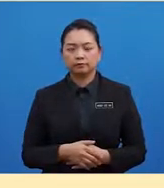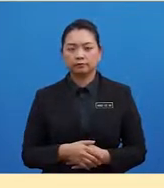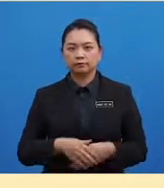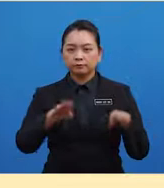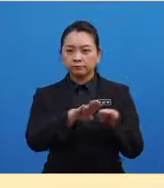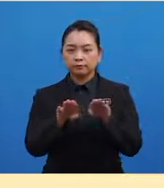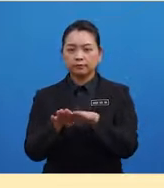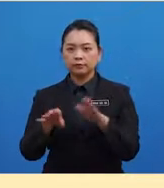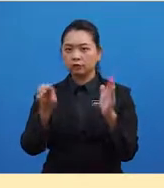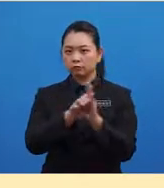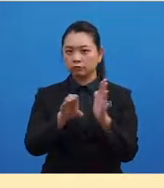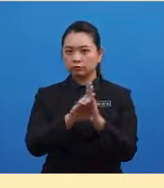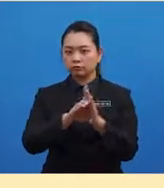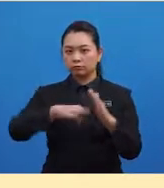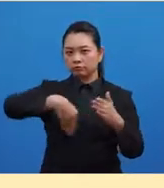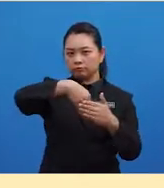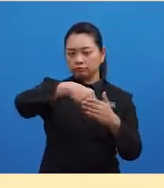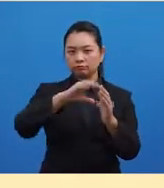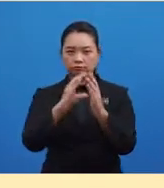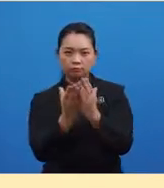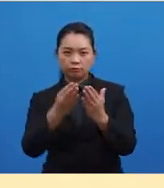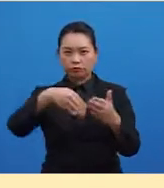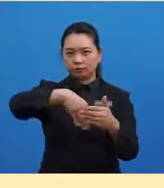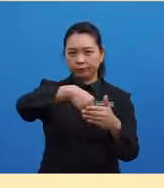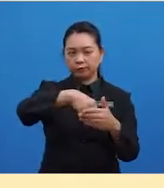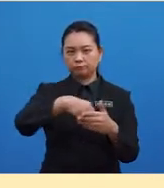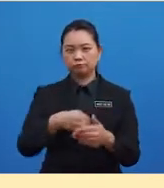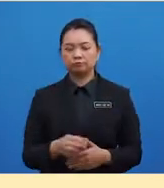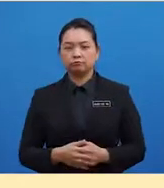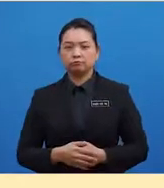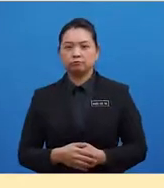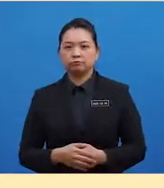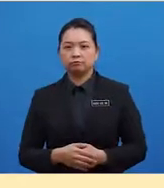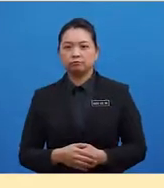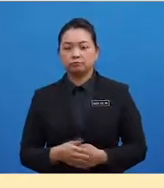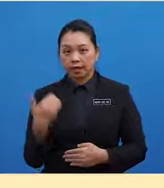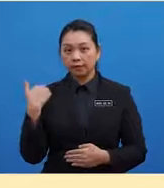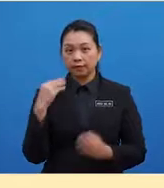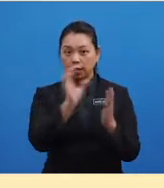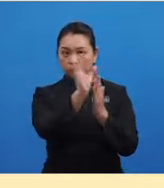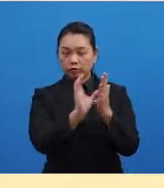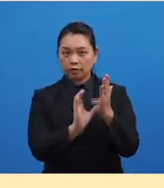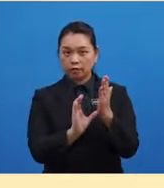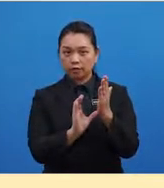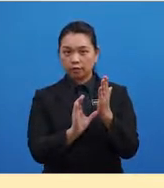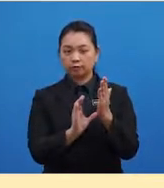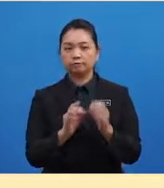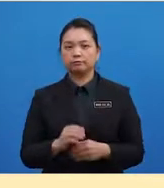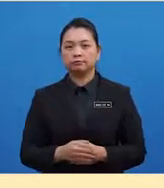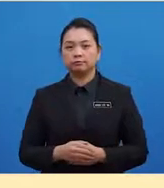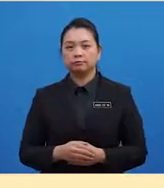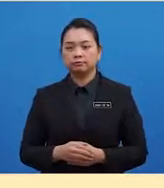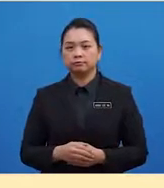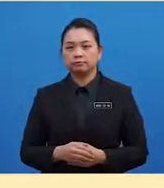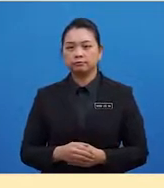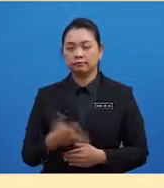Sebagai contoh, bola sepak. Cuba perhatikan reka corak yang berbentuk pentagon pada bola sepak. Kemudian,